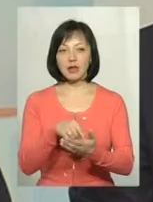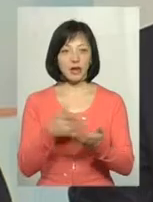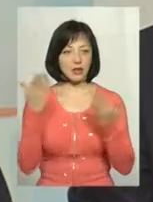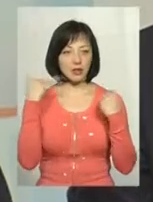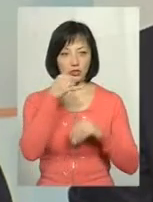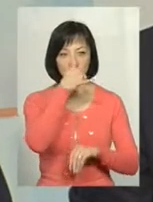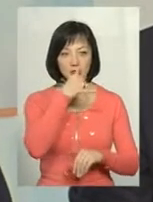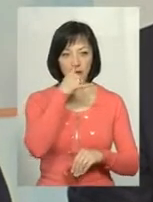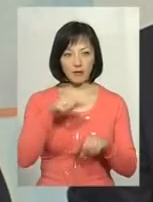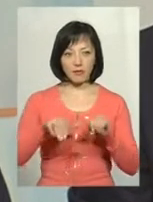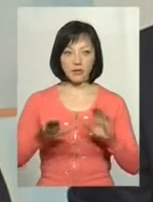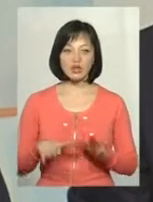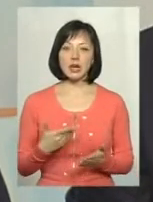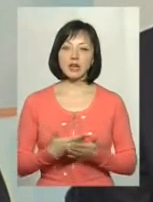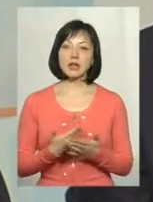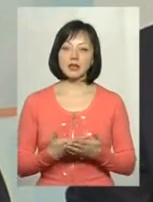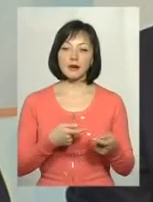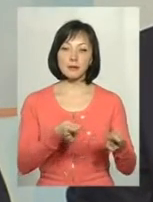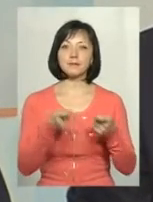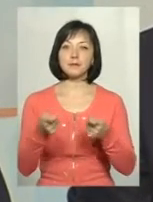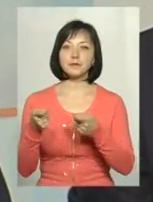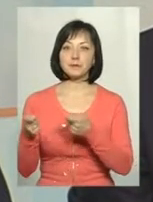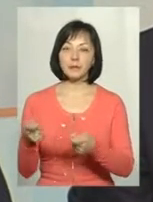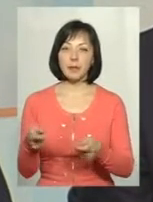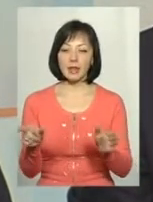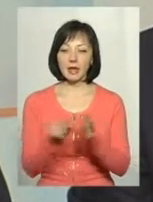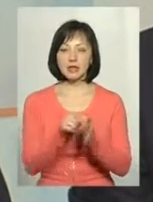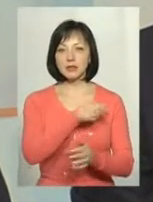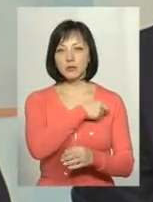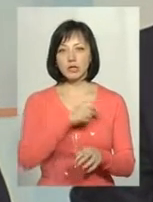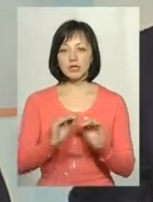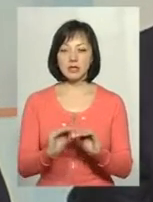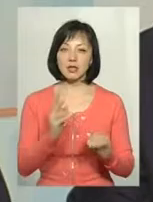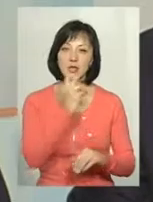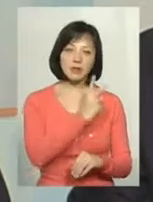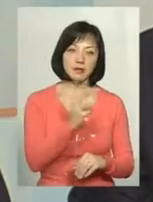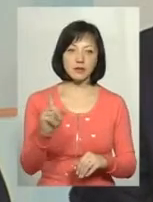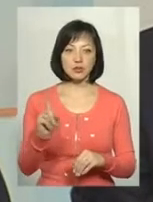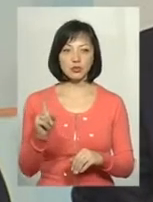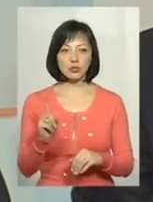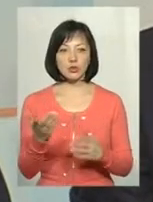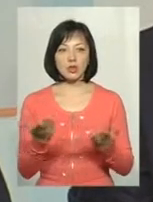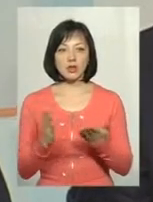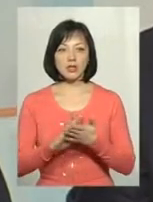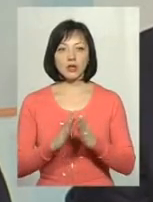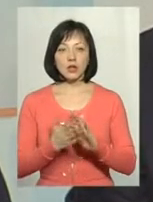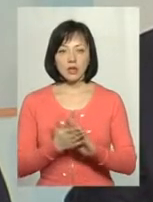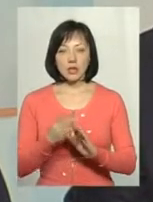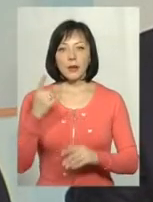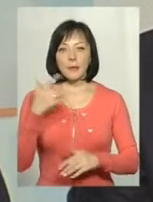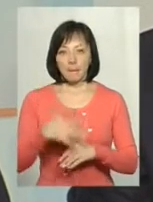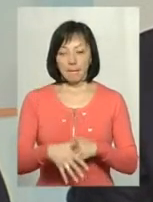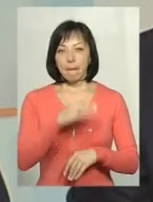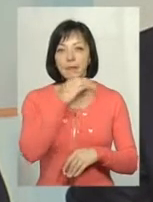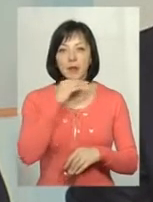вирішилися. Якщо, до прикладу, коли ми об'їжджали з депутатами садики, дивилися, де, що ми бачили, яка ситуація. Зрозуміло, ми